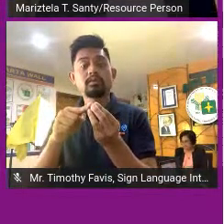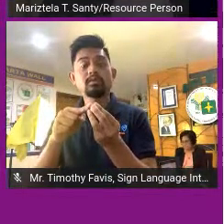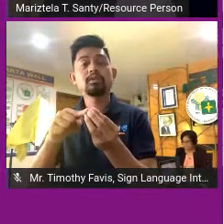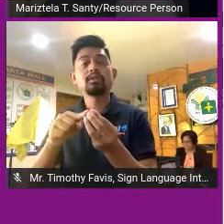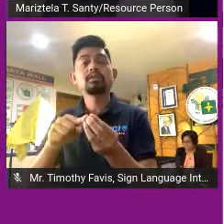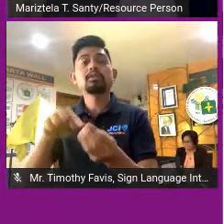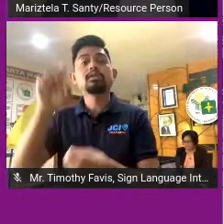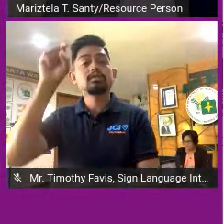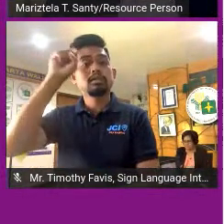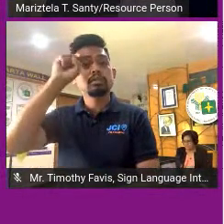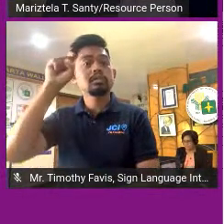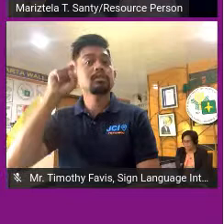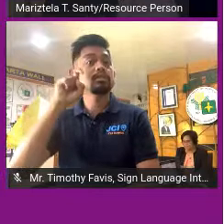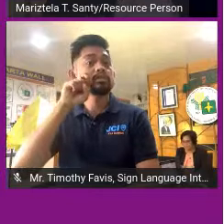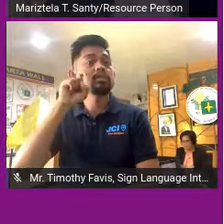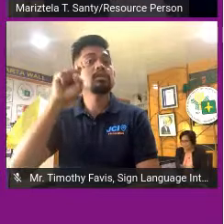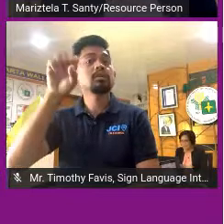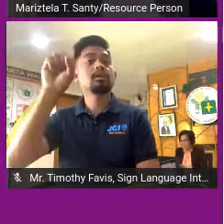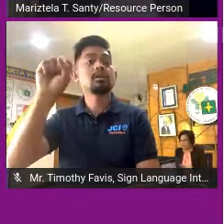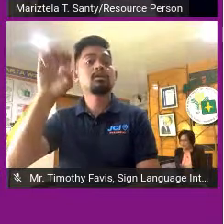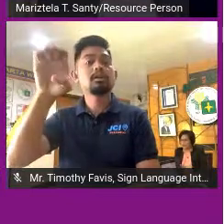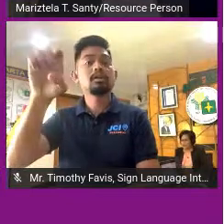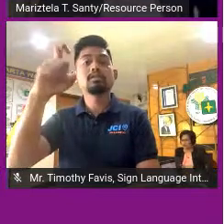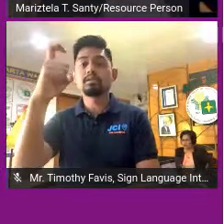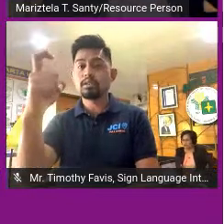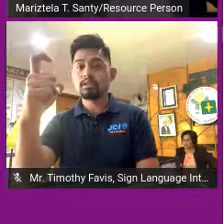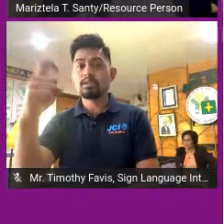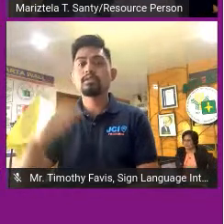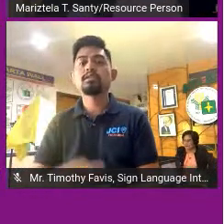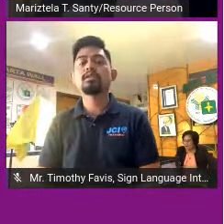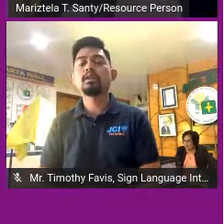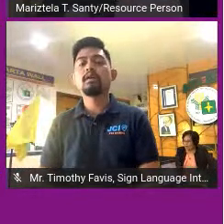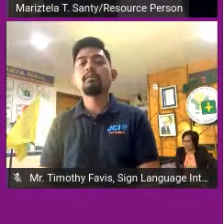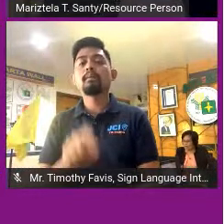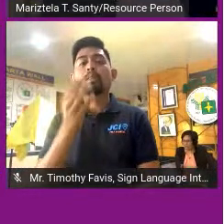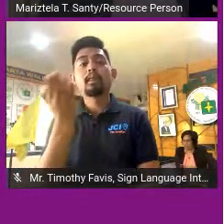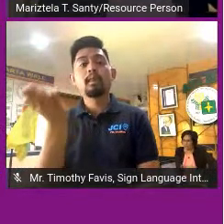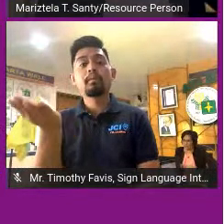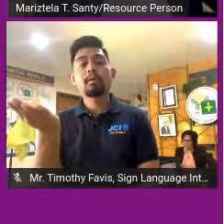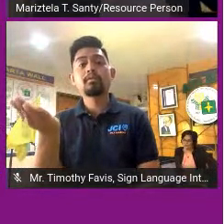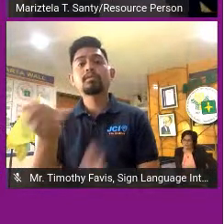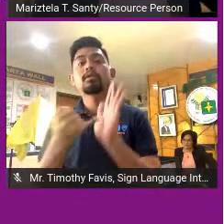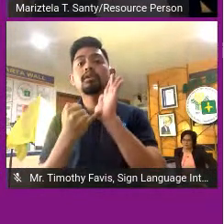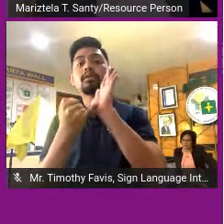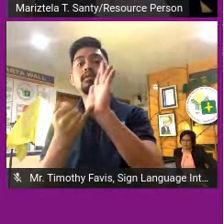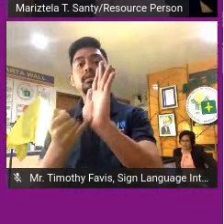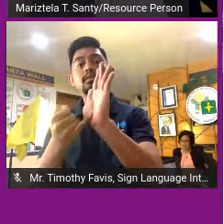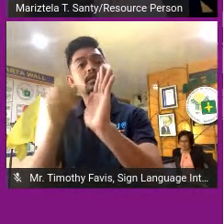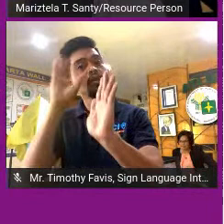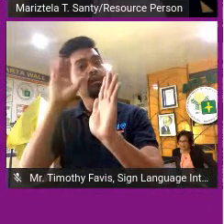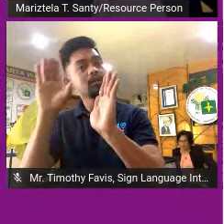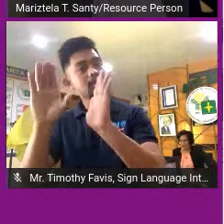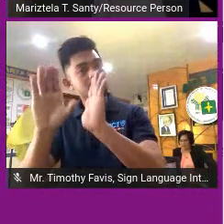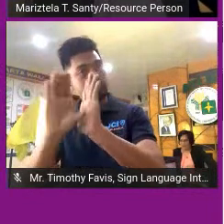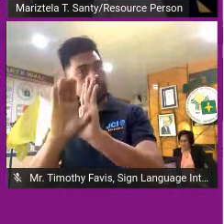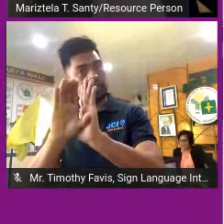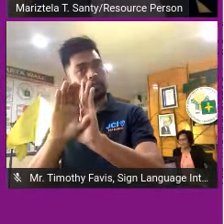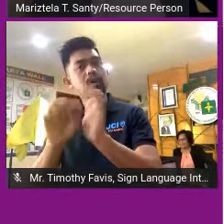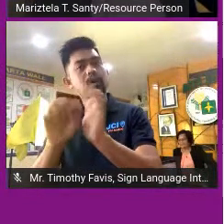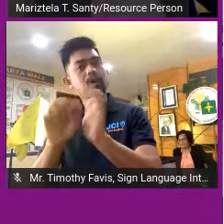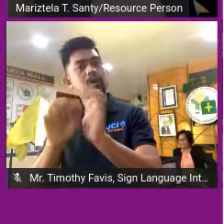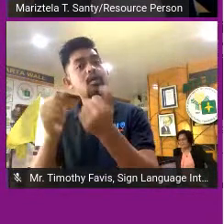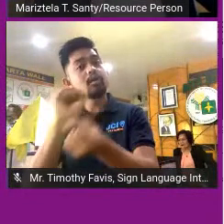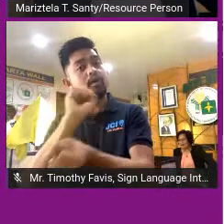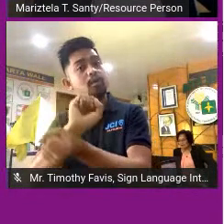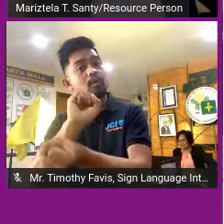po? So, this is an illustration of how chromosome works. Mother sex daw ay